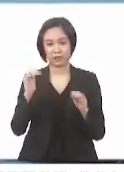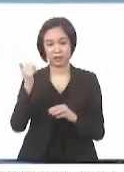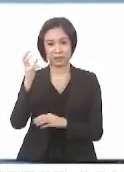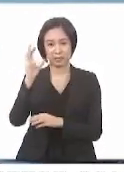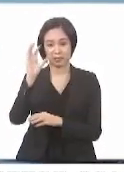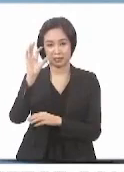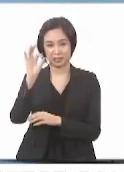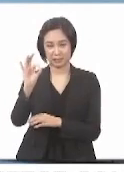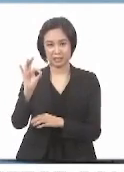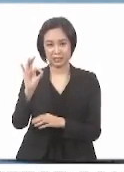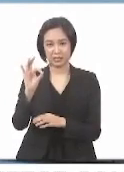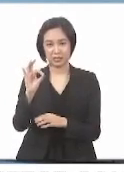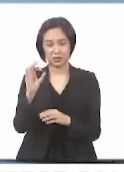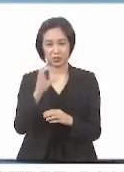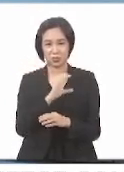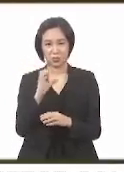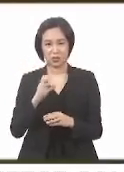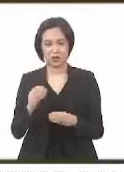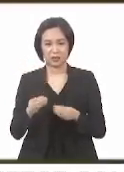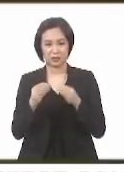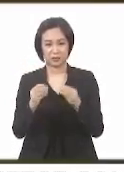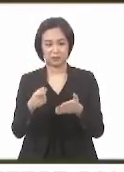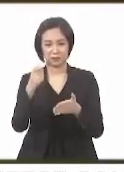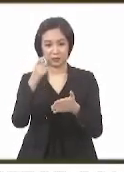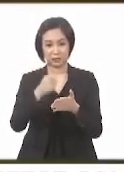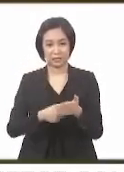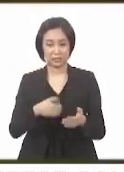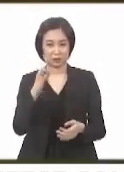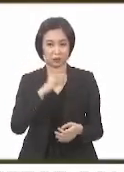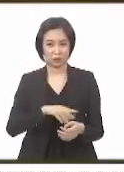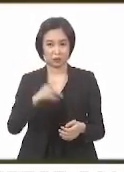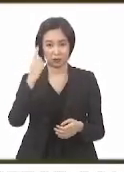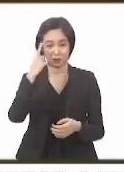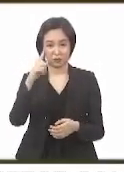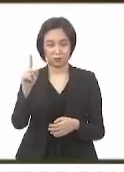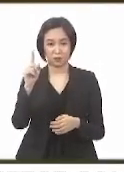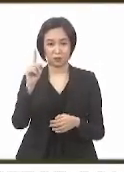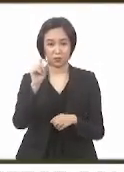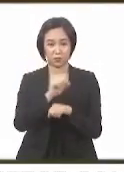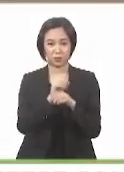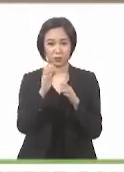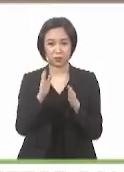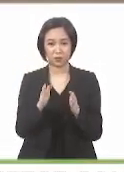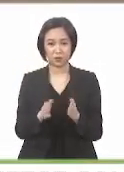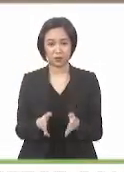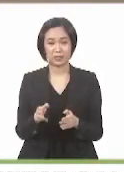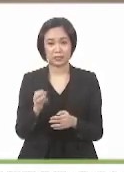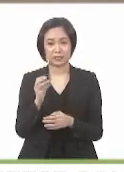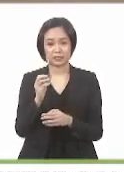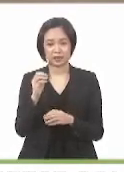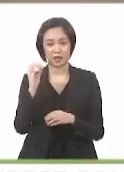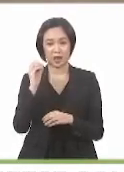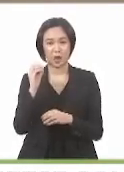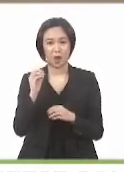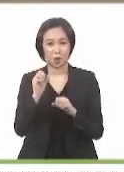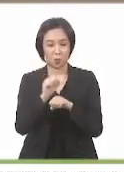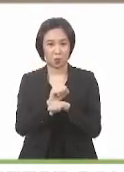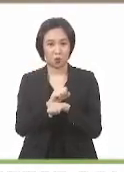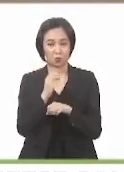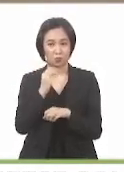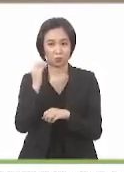magbibigay ng tax incentive sa mga empleyado na naka-work from home at income tax deduction sa mga employer. Sa panukalang